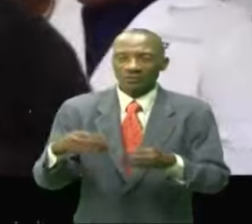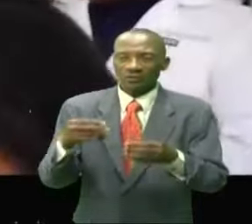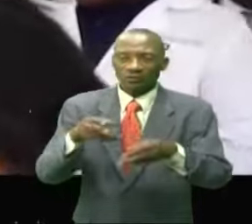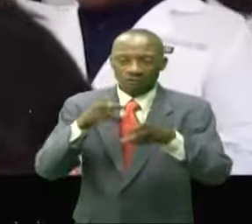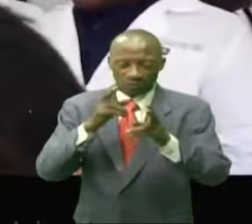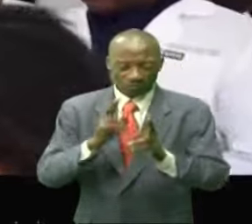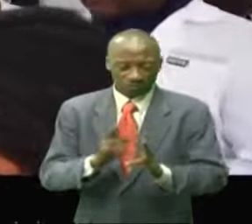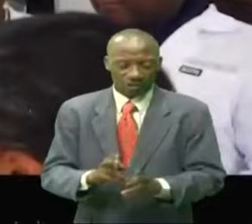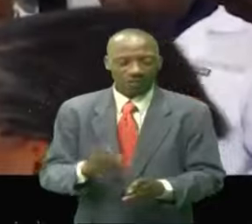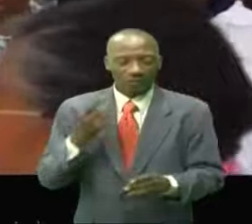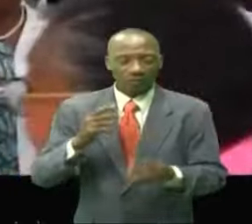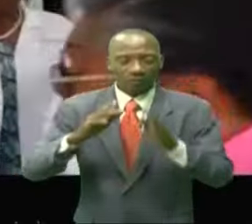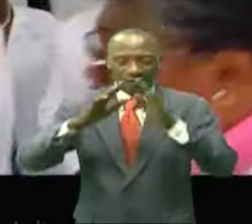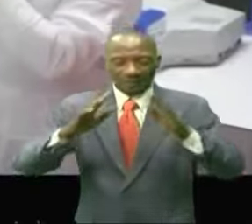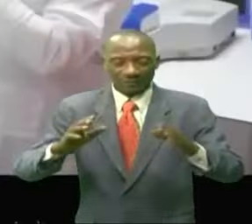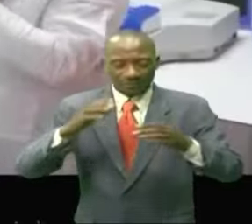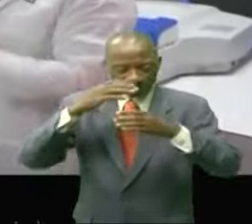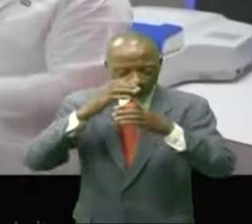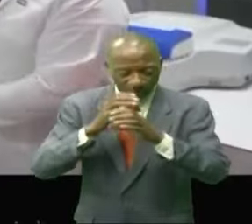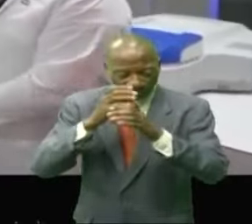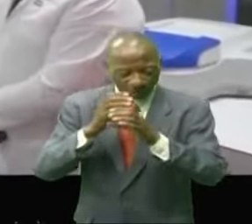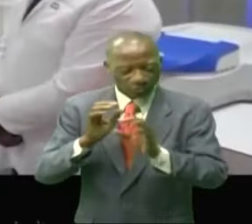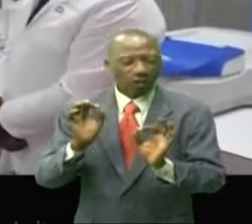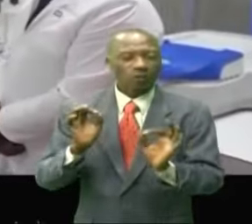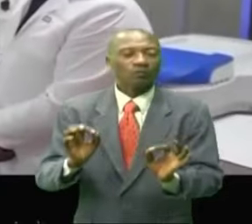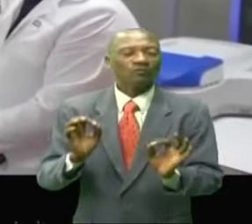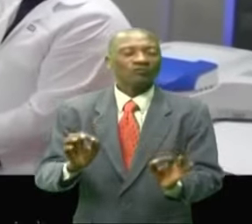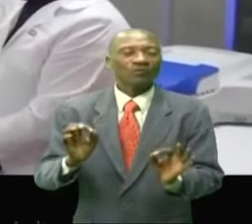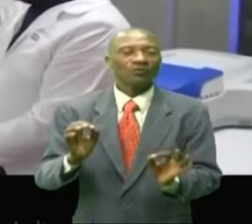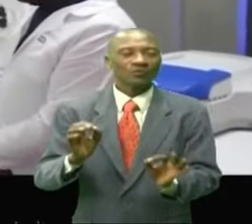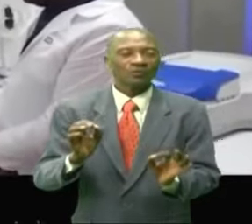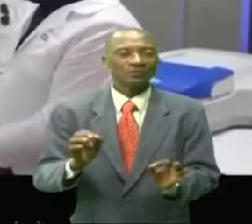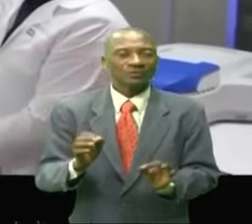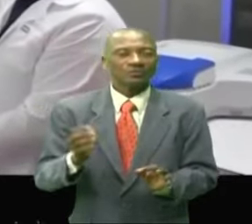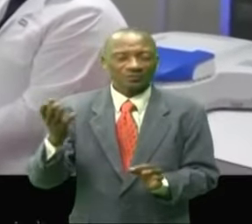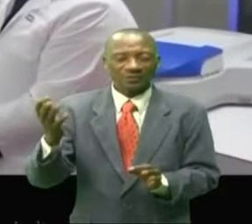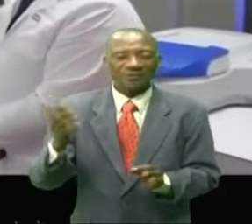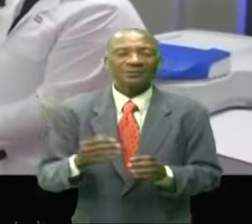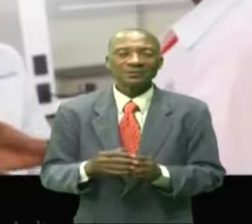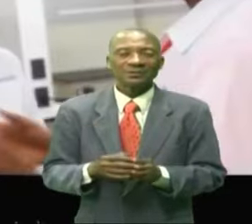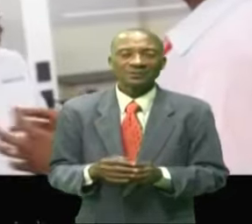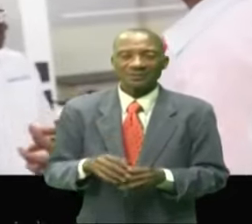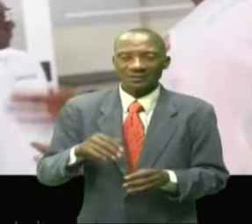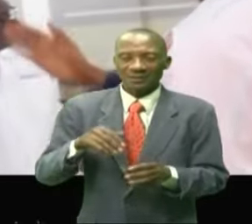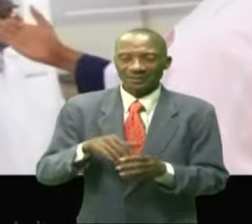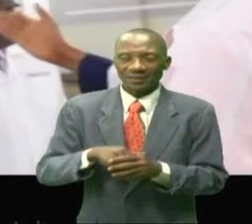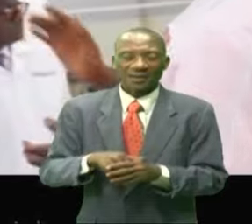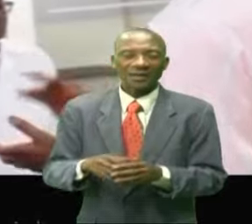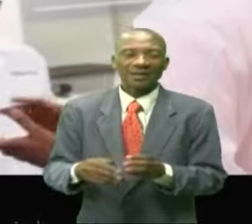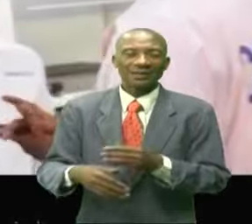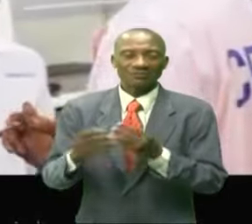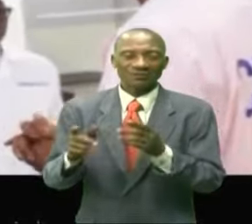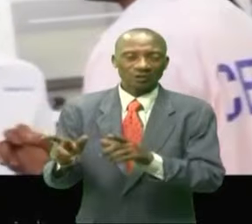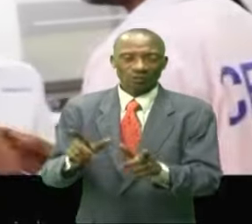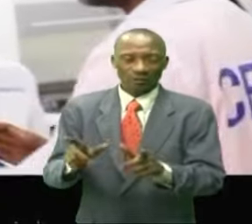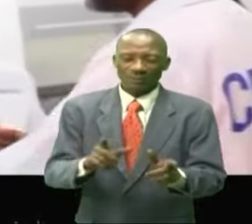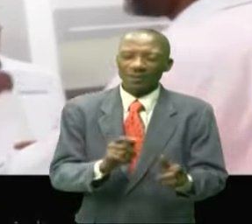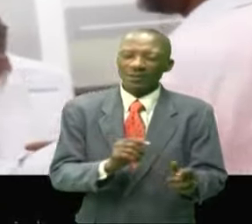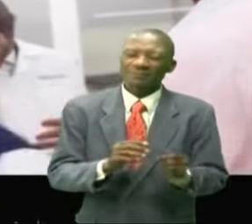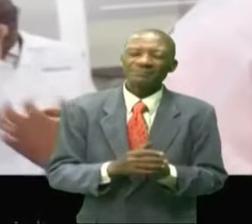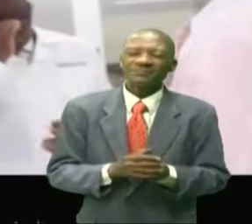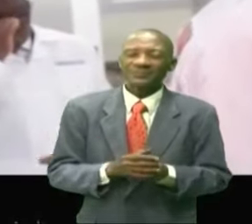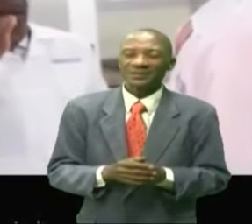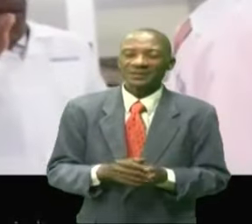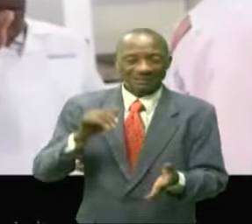laboratoire d'analyse chimique de Moussompo dans la ville minière de Kolwezi. Il a visité cet instrument technique du centre